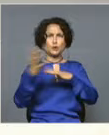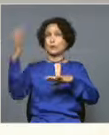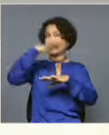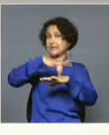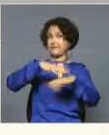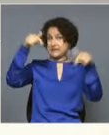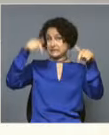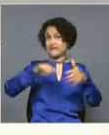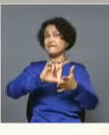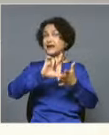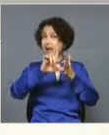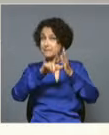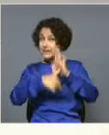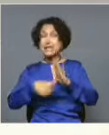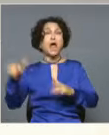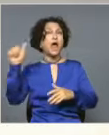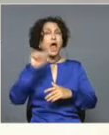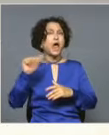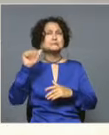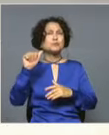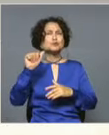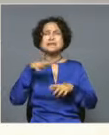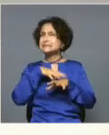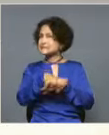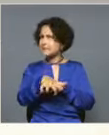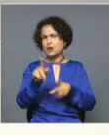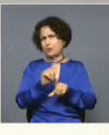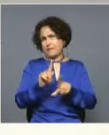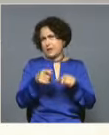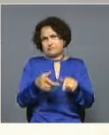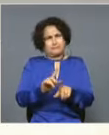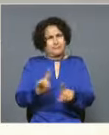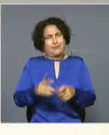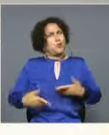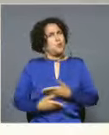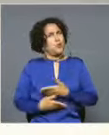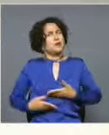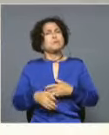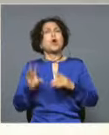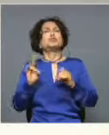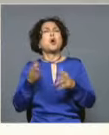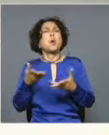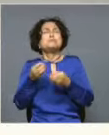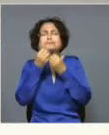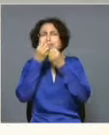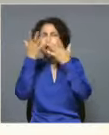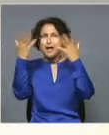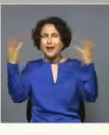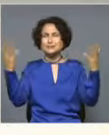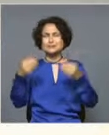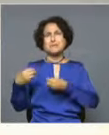съвременната азбучна система, но това не е и необходимо. Дотолкова, доколкото нормирания български език прекрасно се